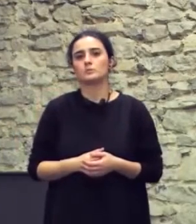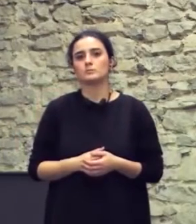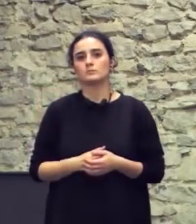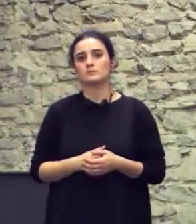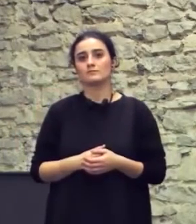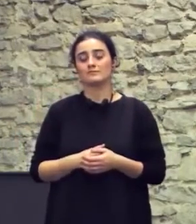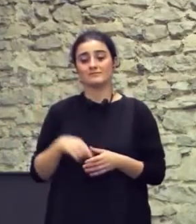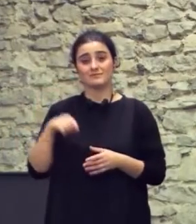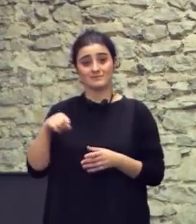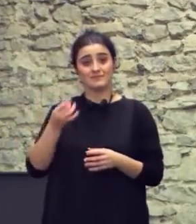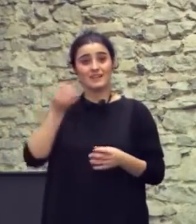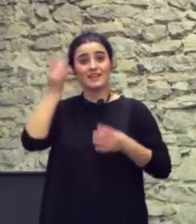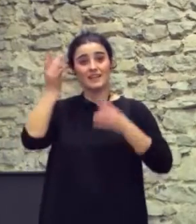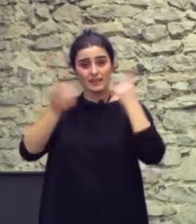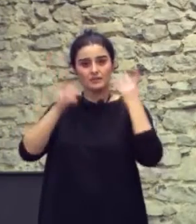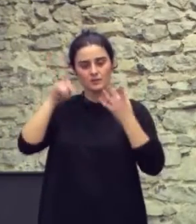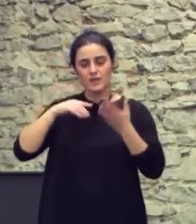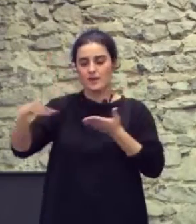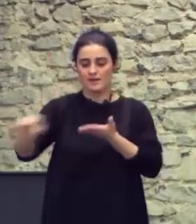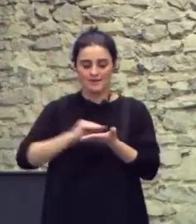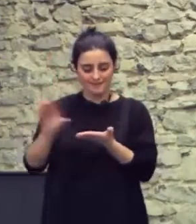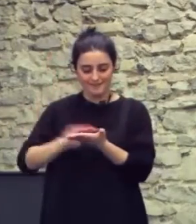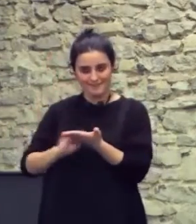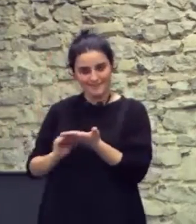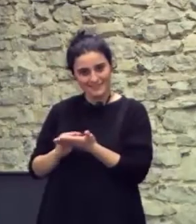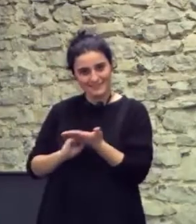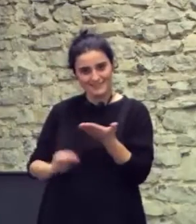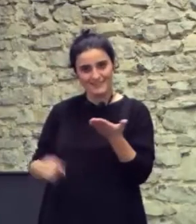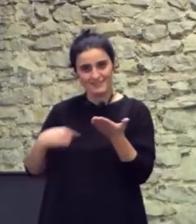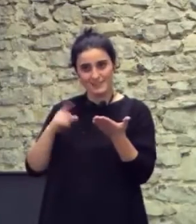Hoiet hortik ideia desente atera dituen, eta gainera zortea izan nuen